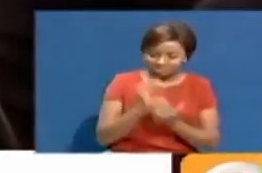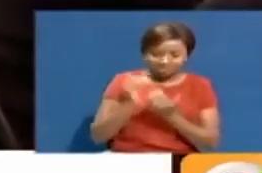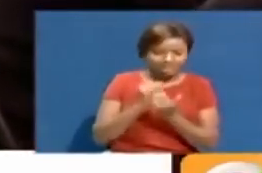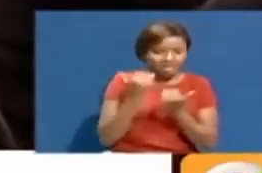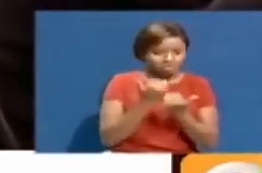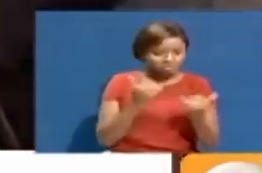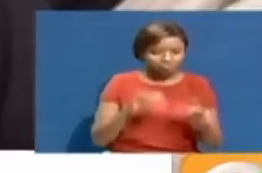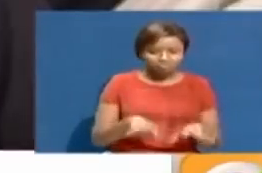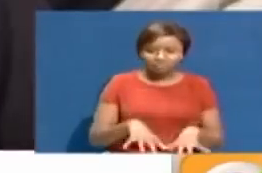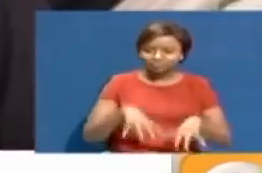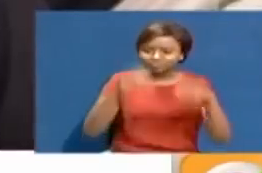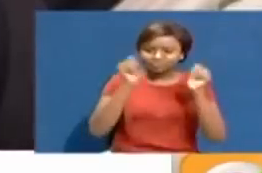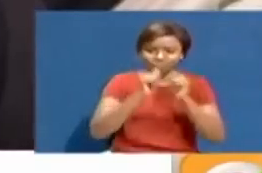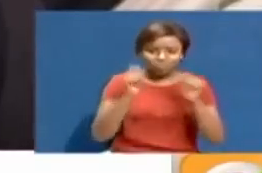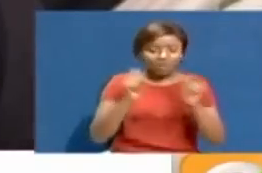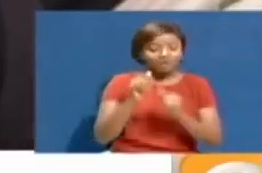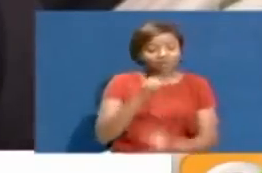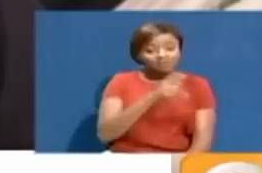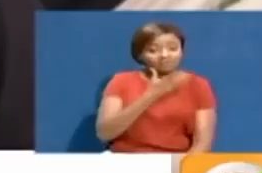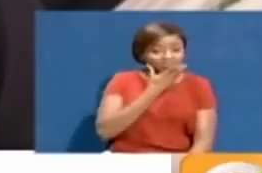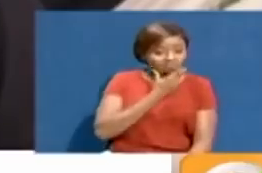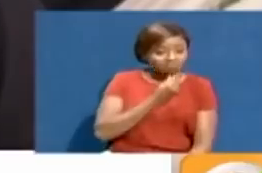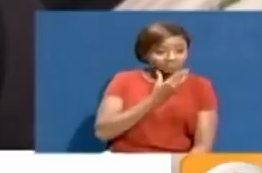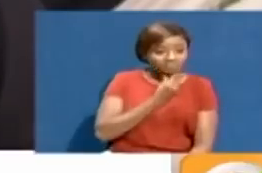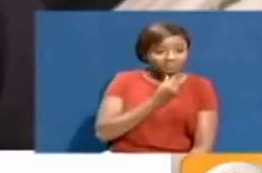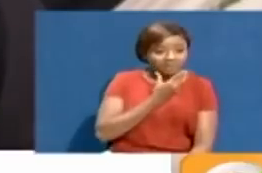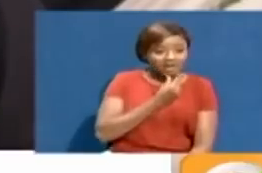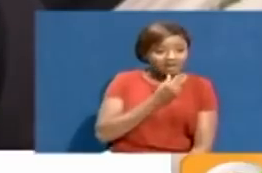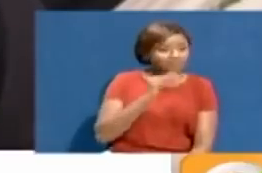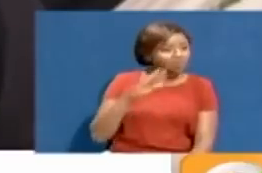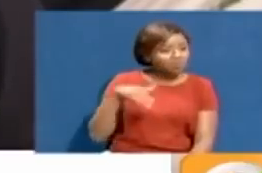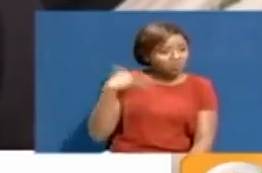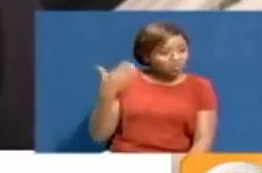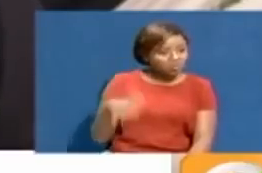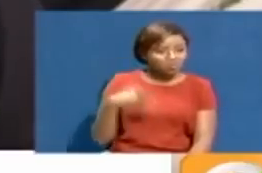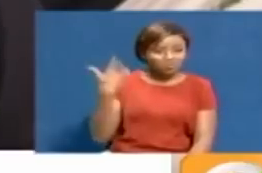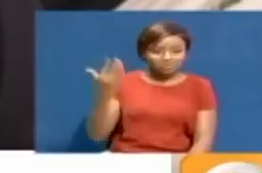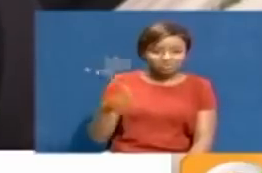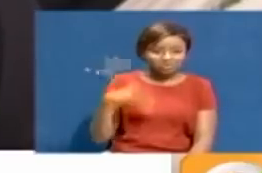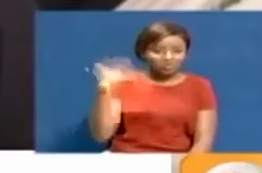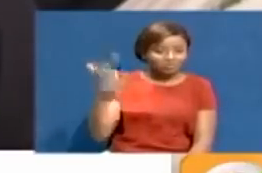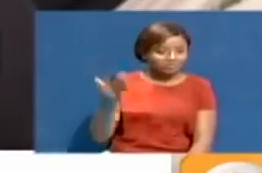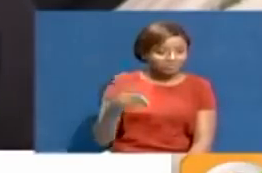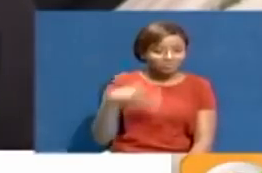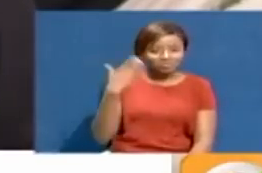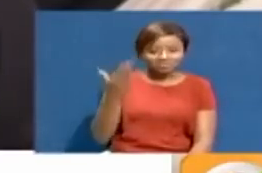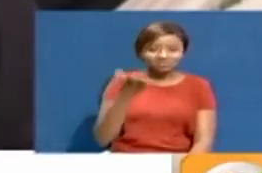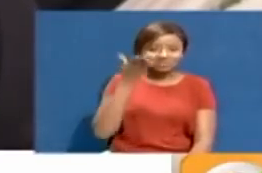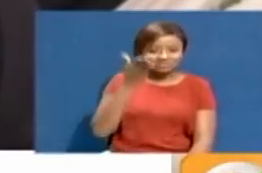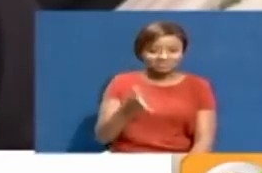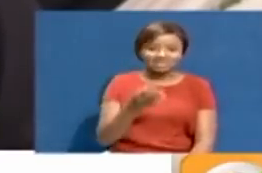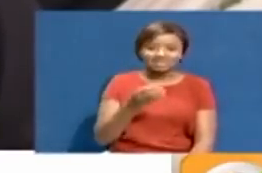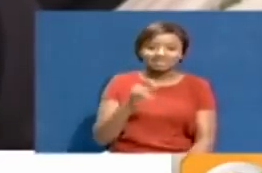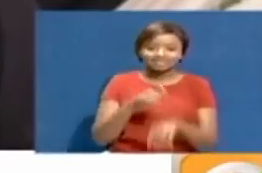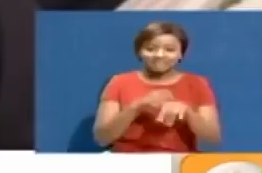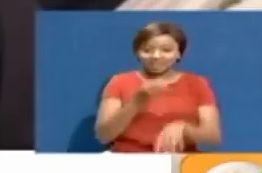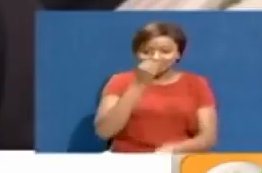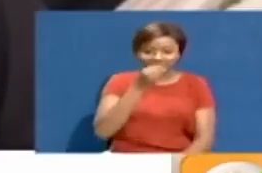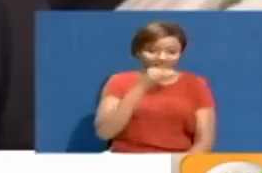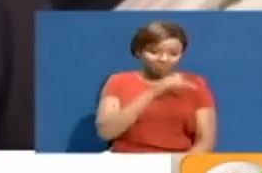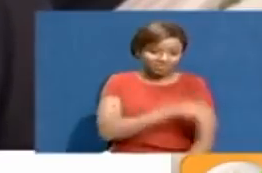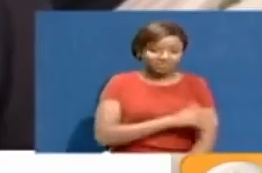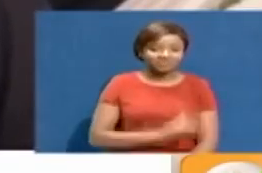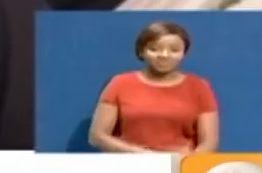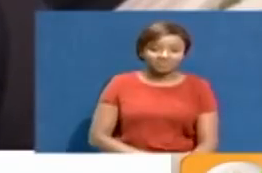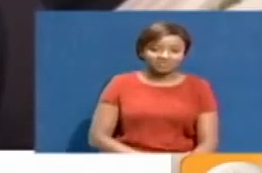na familia kubwa. And dad was always there at supper time, which is a rare